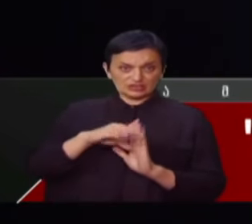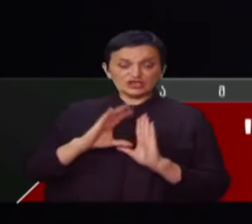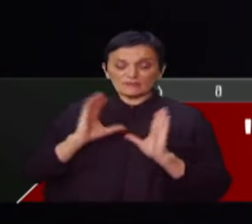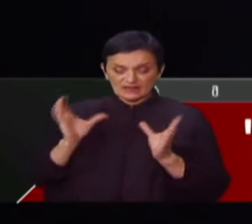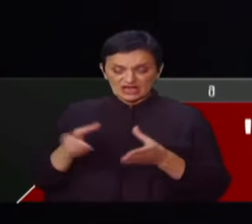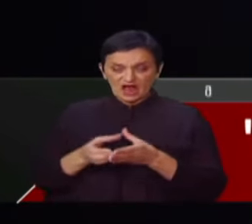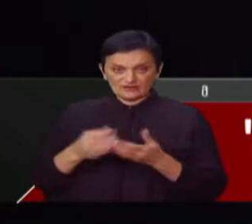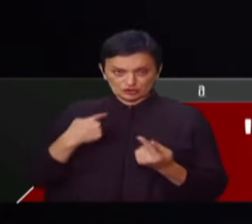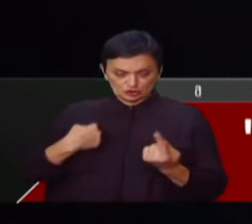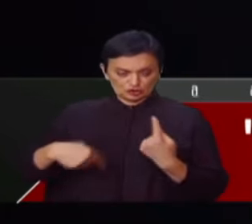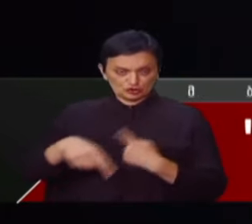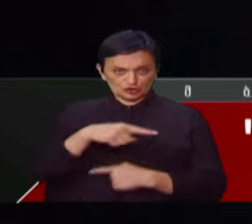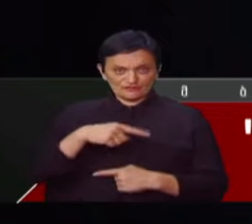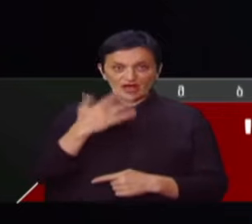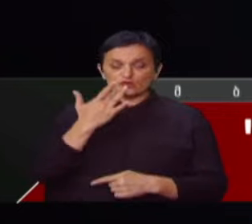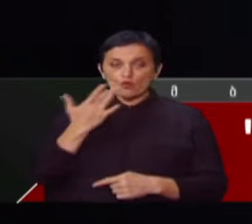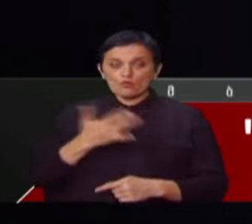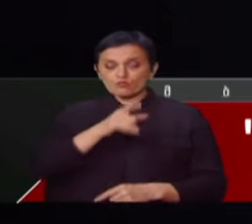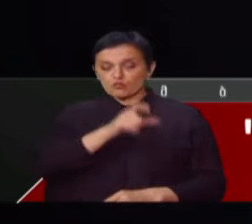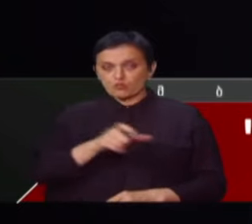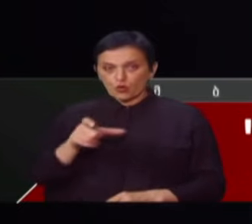გავერთიანდეთ ჩვენ პოლიტიკოსებთან,